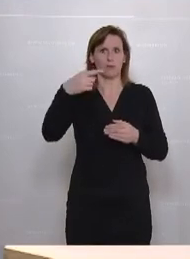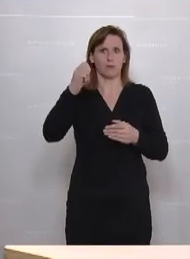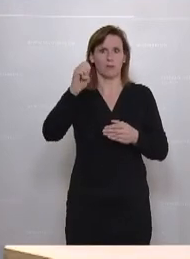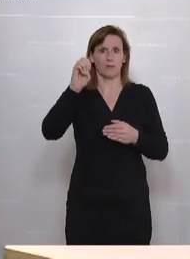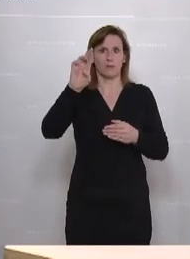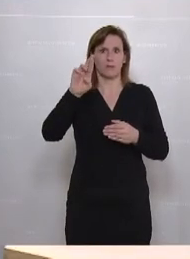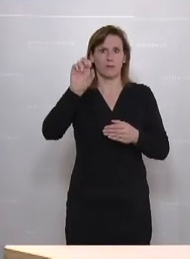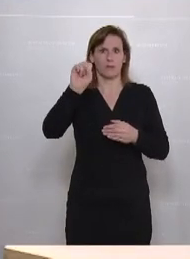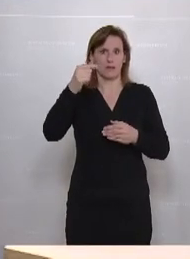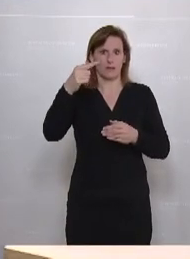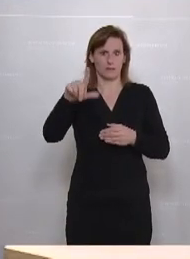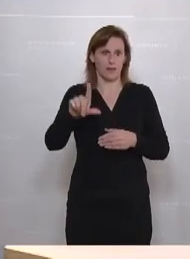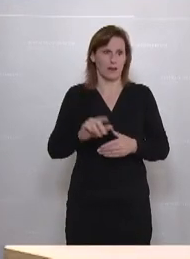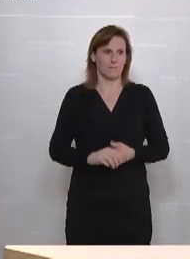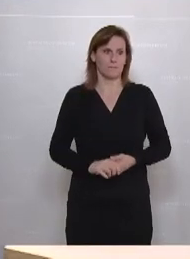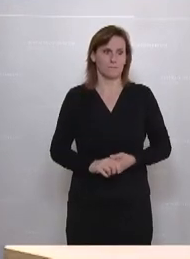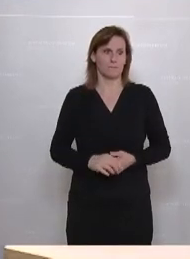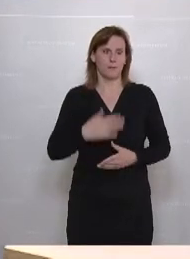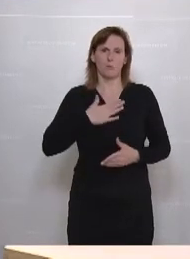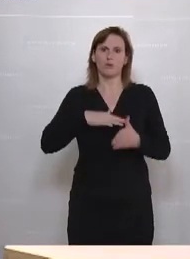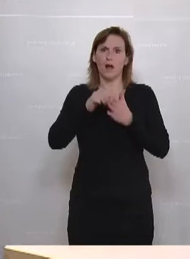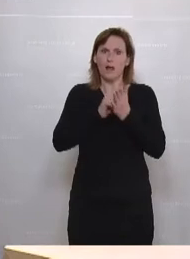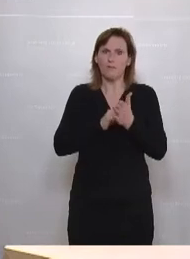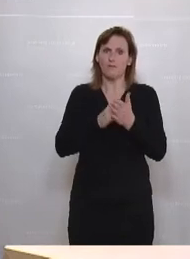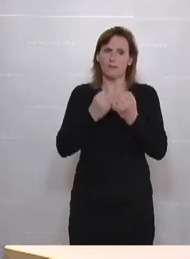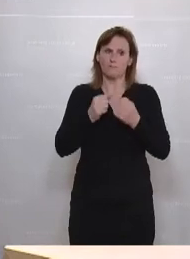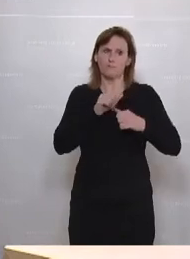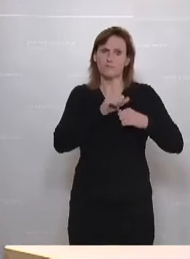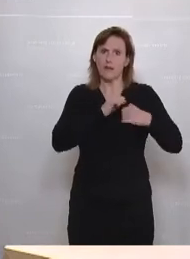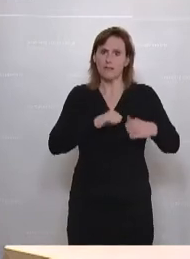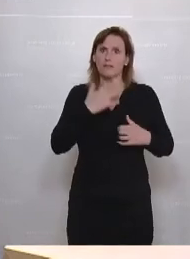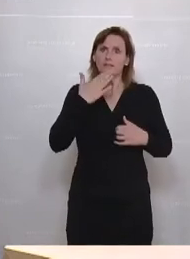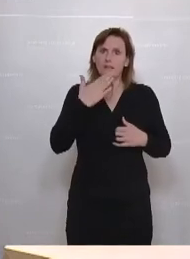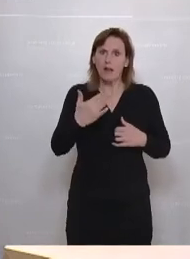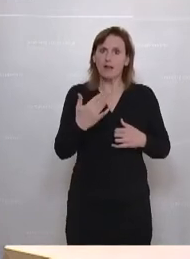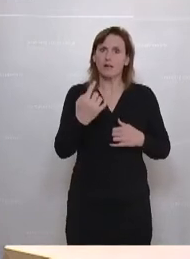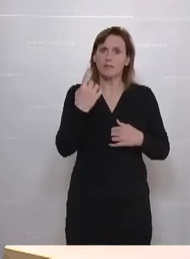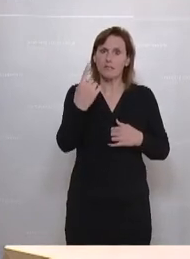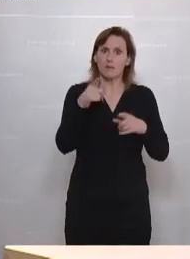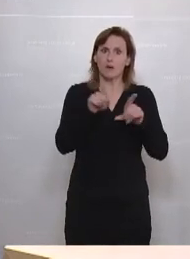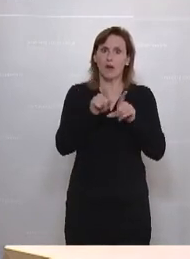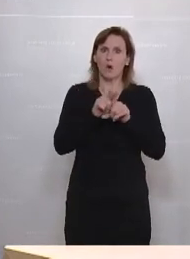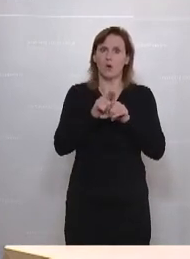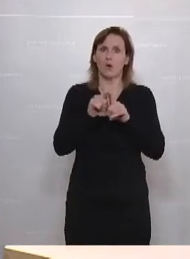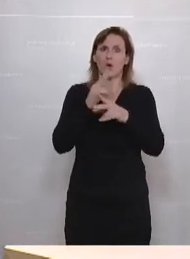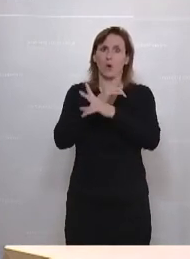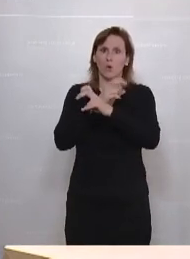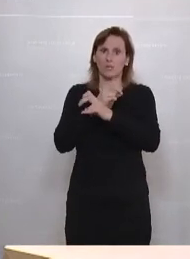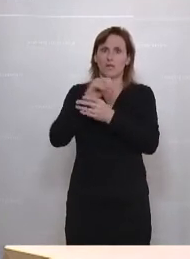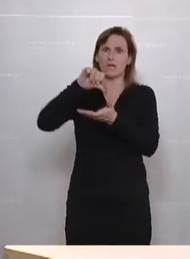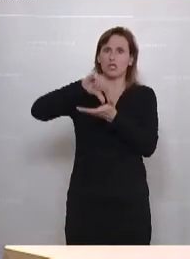Ihnen zu Beginn ein ganz herzliches Danke sagen als Vorsitzender der österreichisch-iranischen Freundschaftsgesellschaft